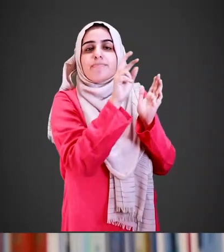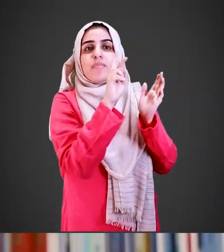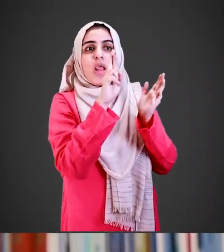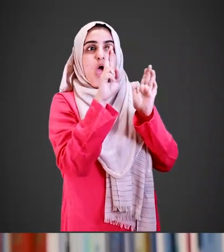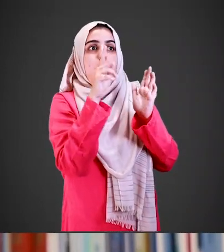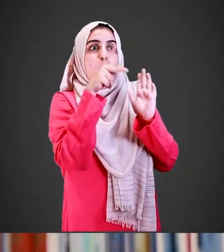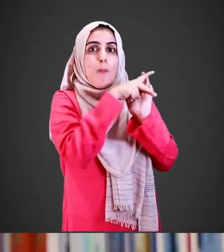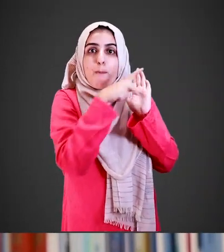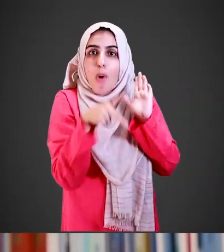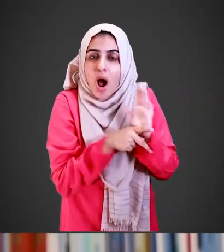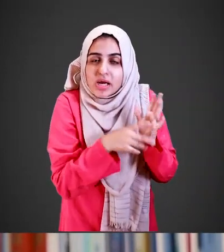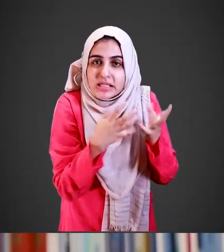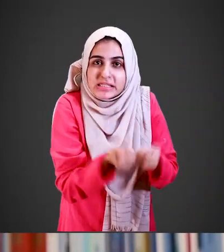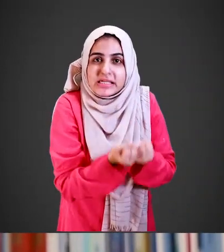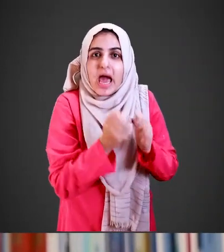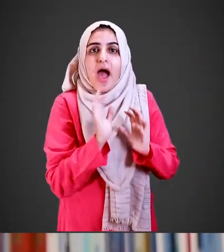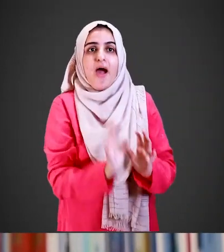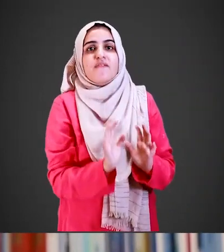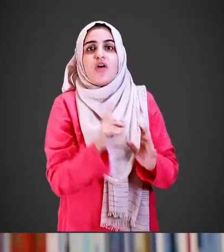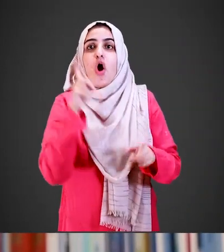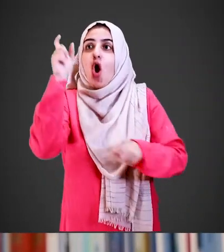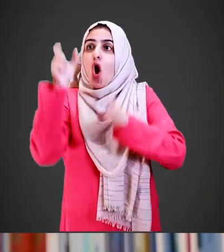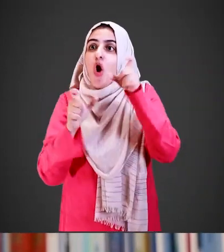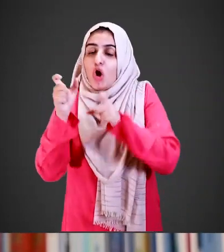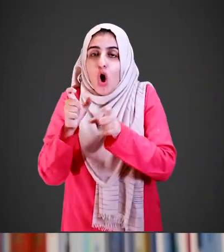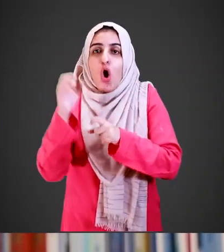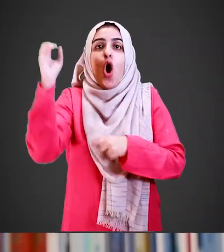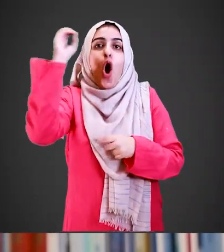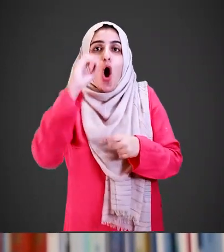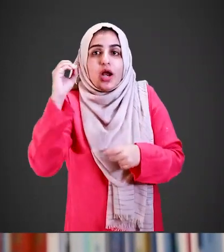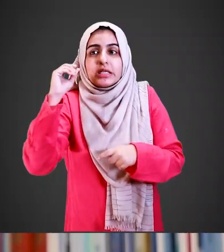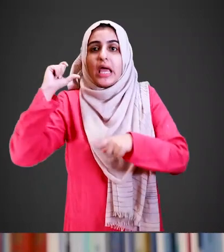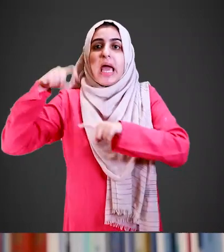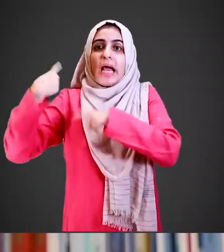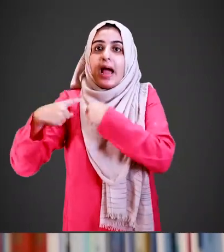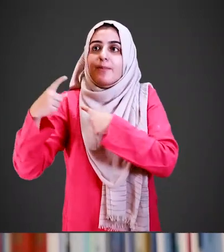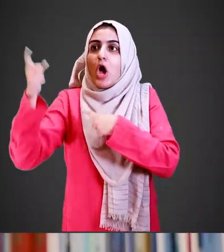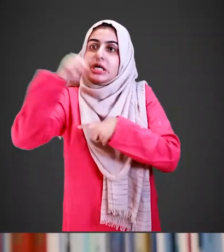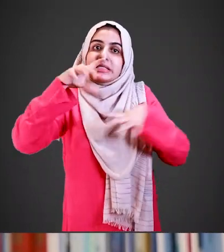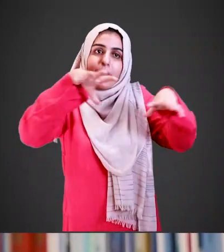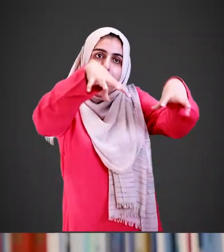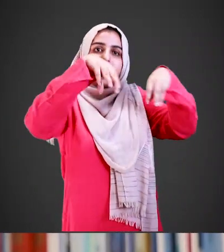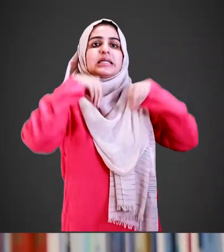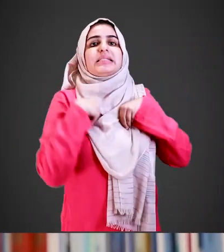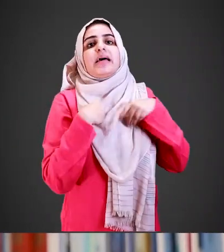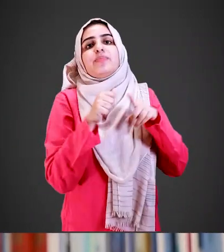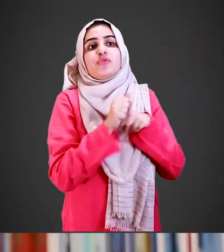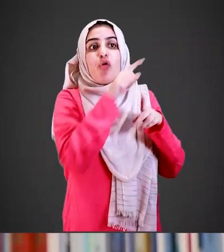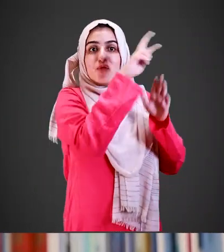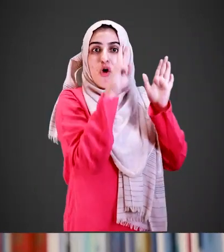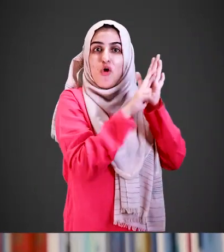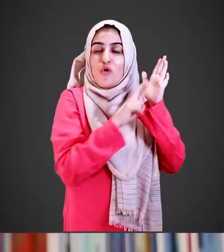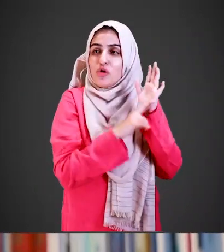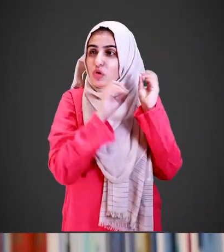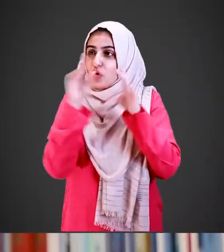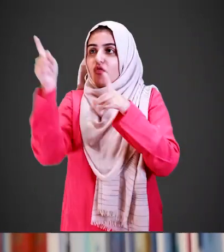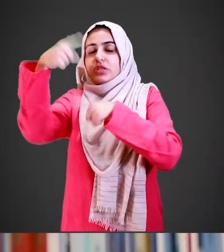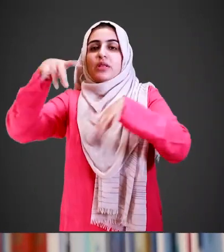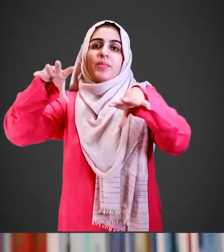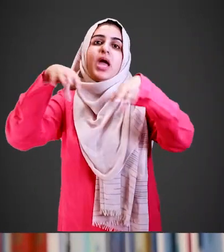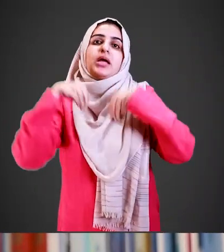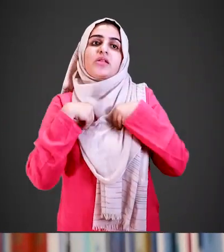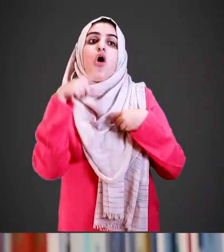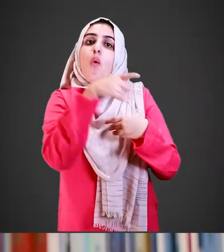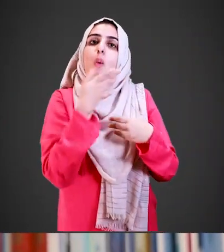قانون ہوتے ہیں، اس کے اپنے ضوابط ہوتے ہیں، اور لوگوں کو، آرگنائزیشنز کو، سب کو اس کو فالو کرنا پڑتا ہے۔ یہ آمرانہ